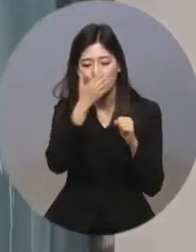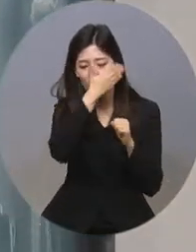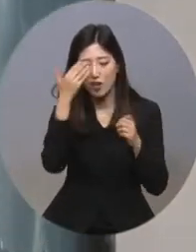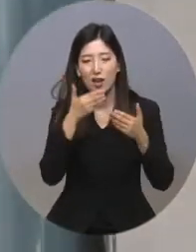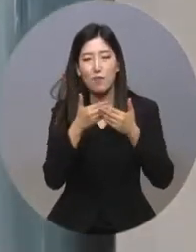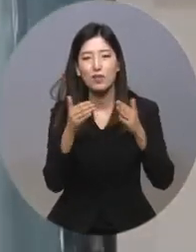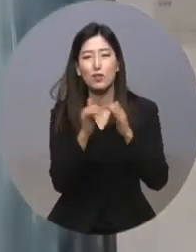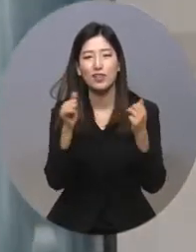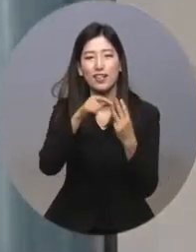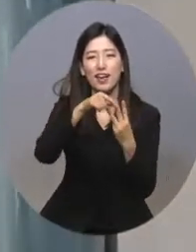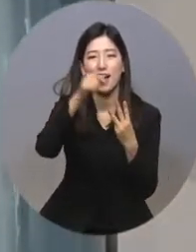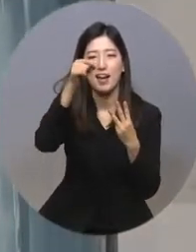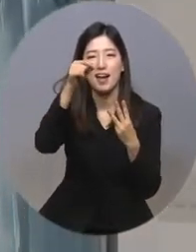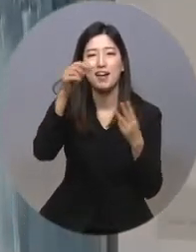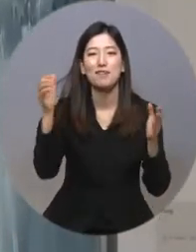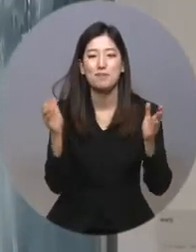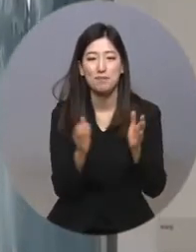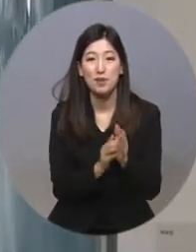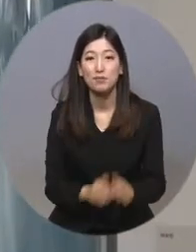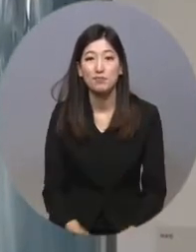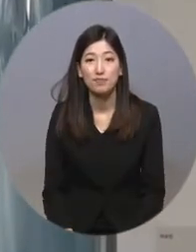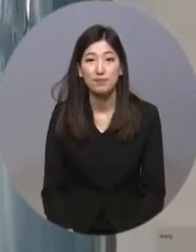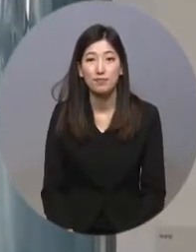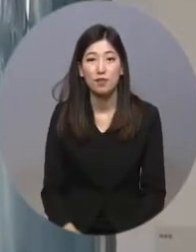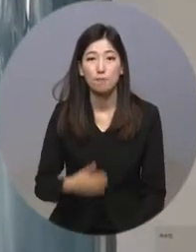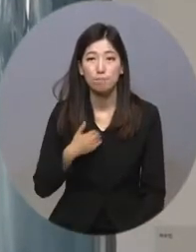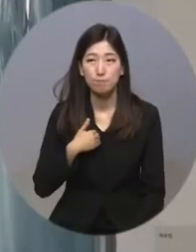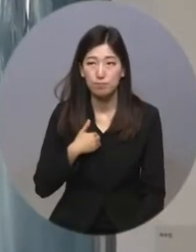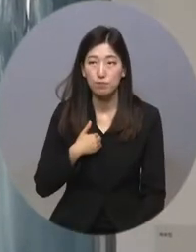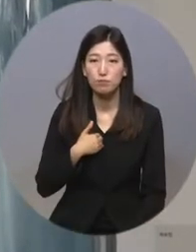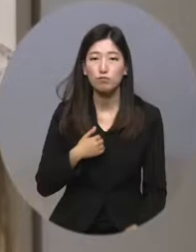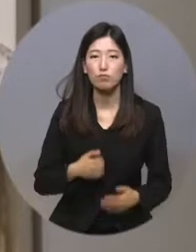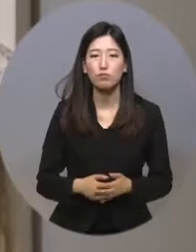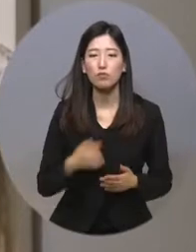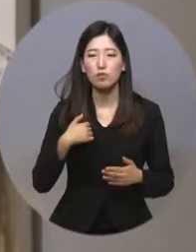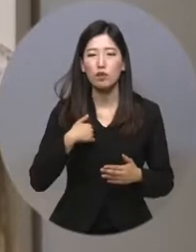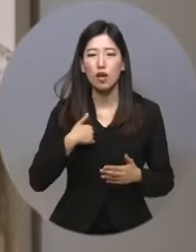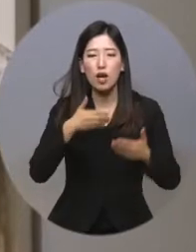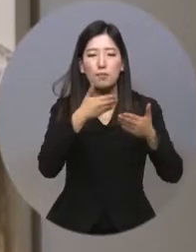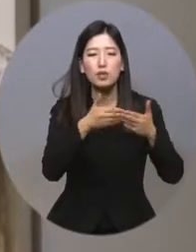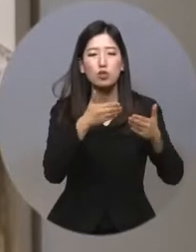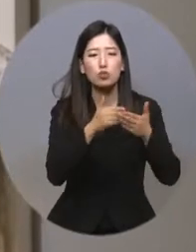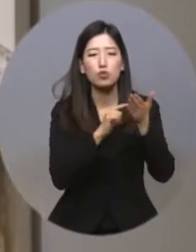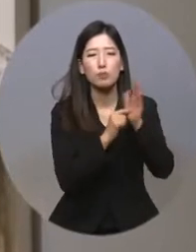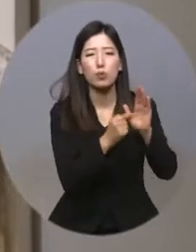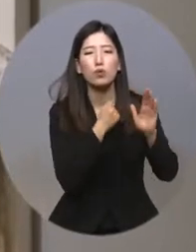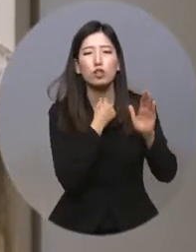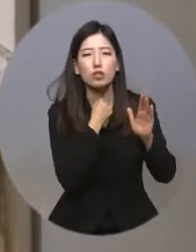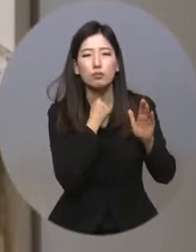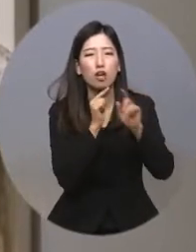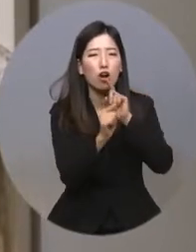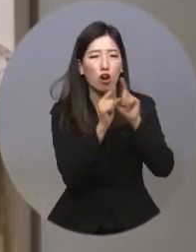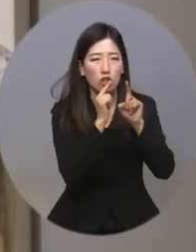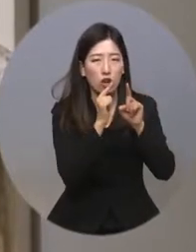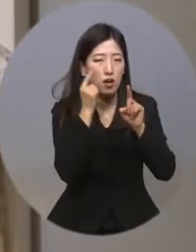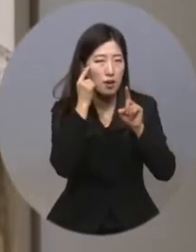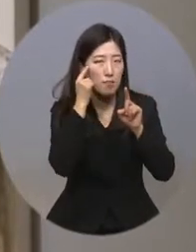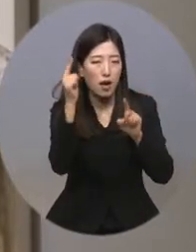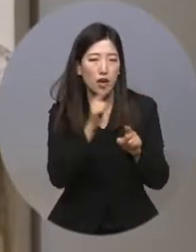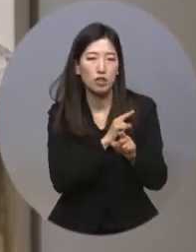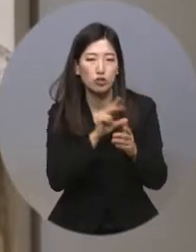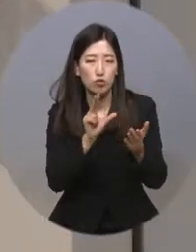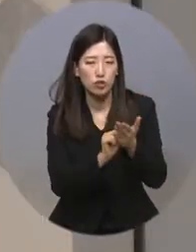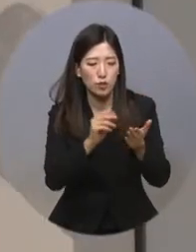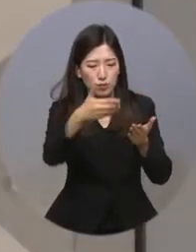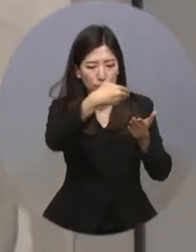이들은 모두 회화를 기반으로 자신들의 고유한 조형적 언어와 특정 주제를 창의적으로 서술하는